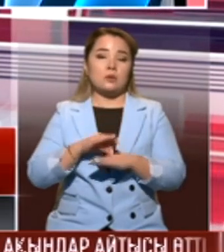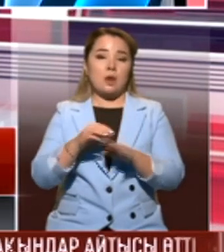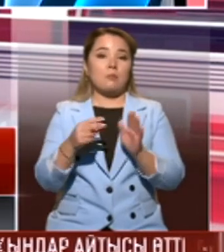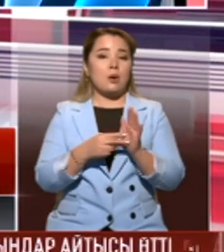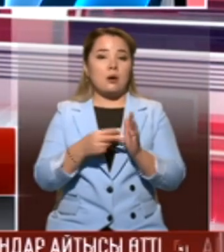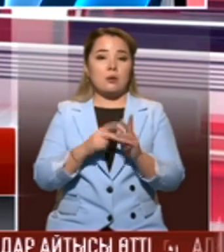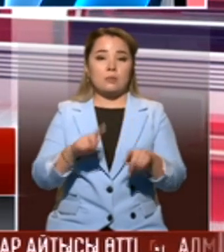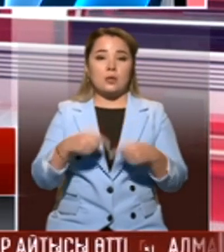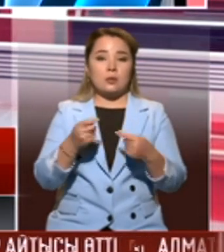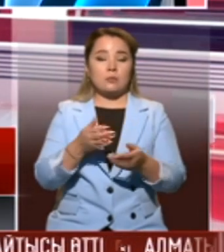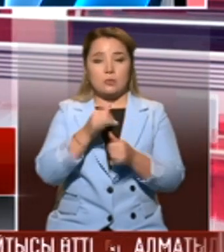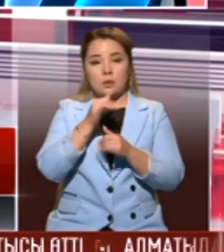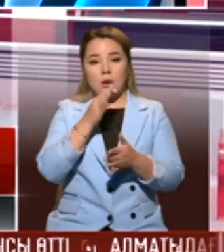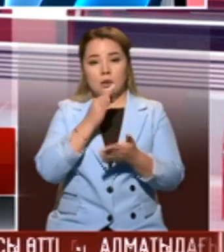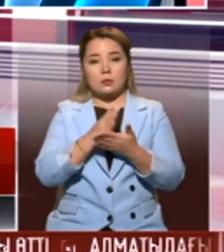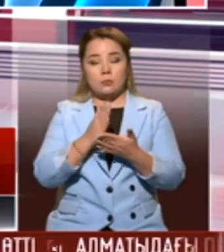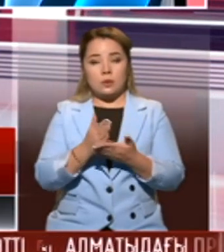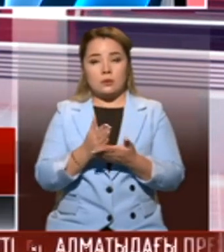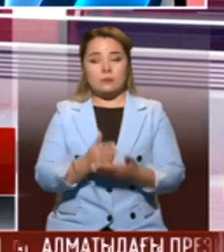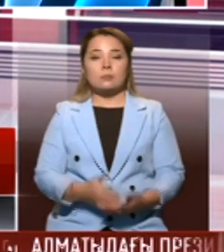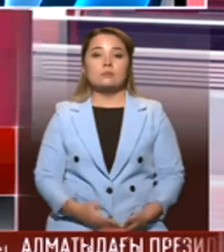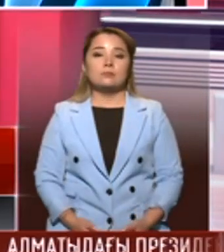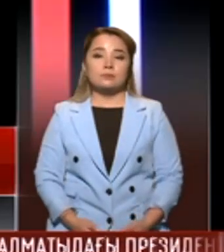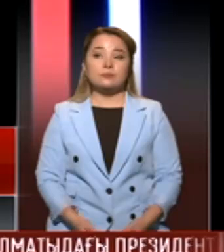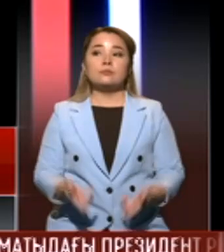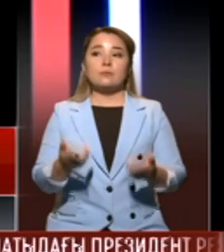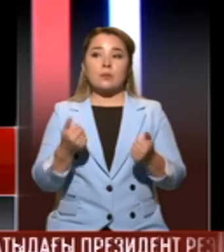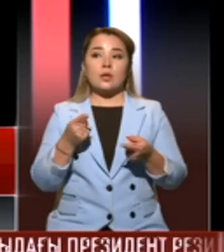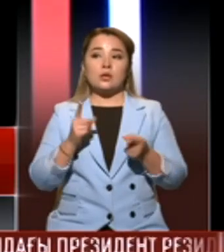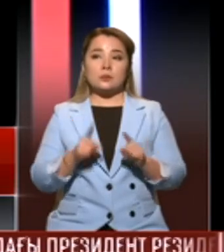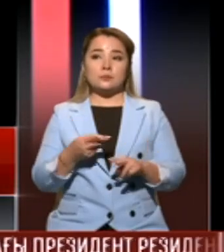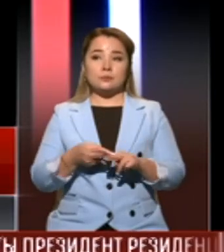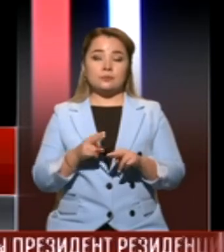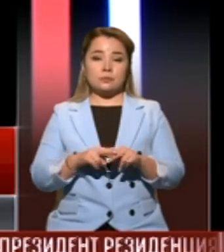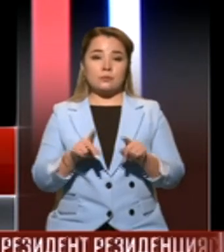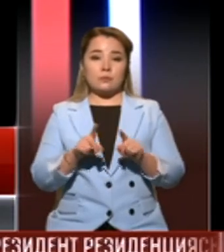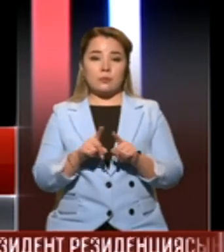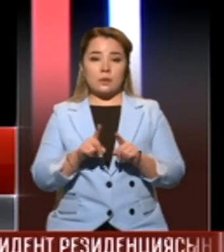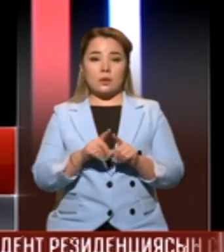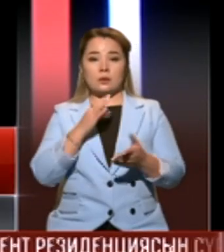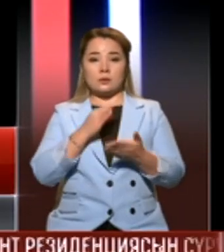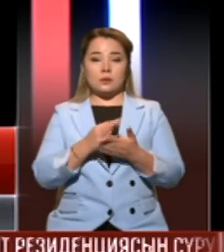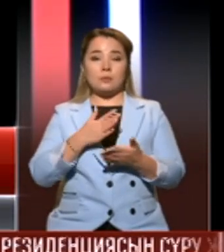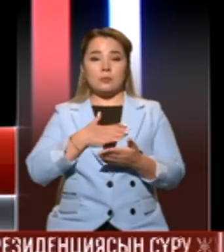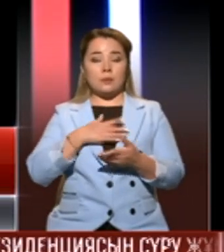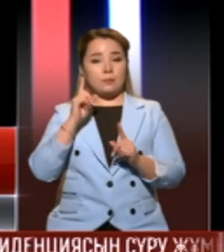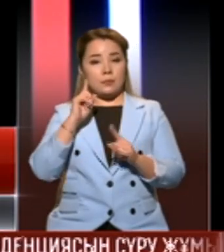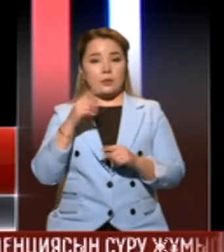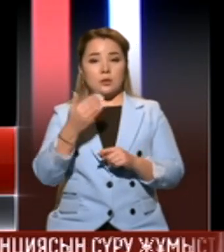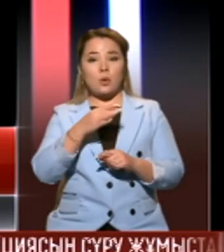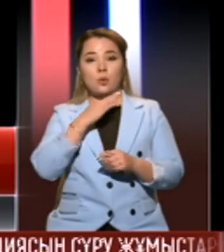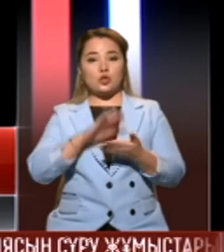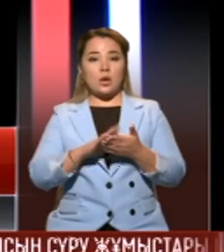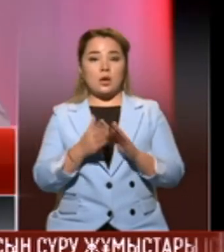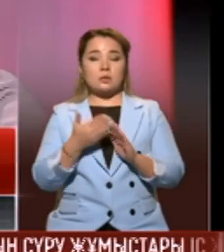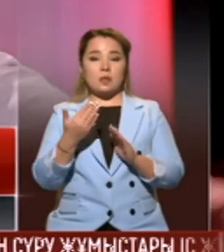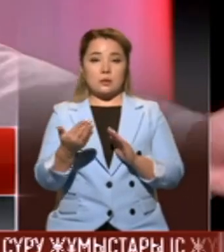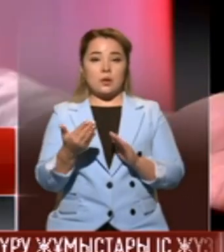дейді. Дұрыс. Расымен де. Жоқ, дұрыс. Бірақ бізде білесіздер ғой, көп жағдайда